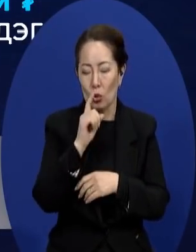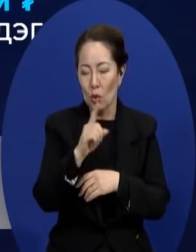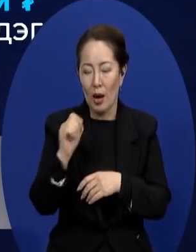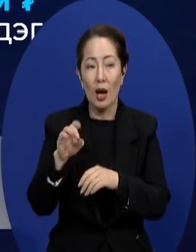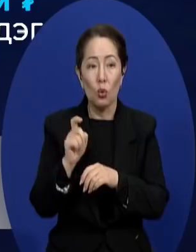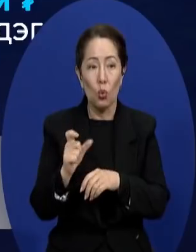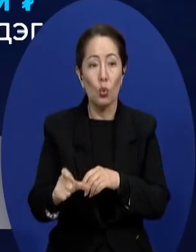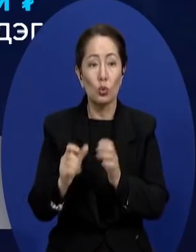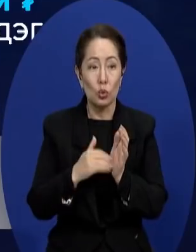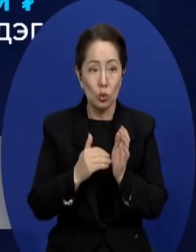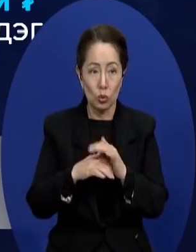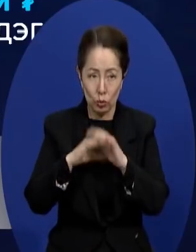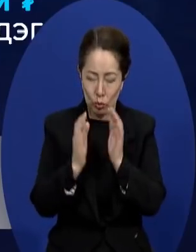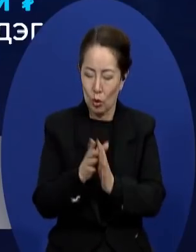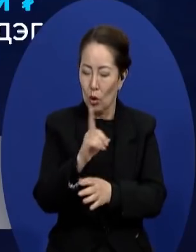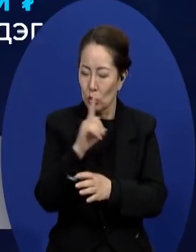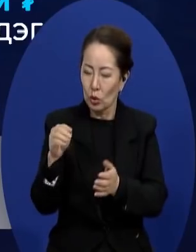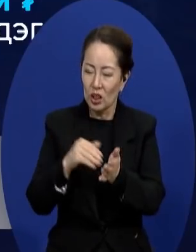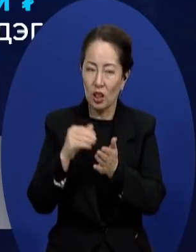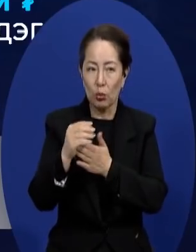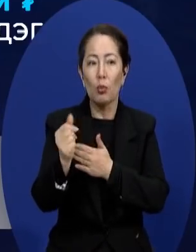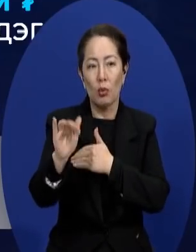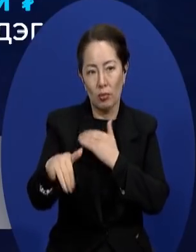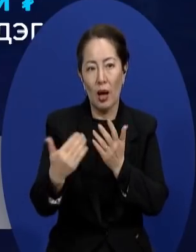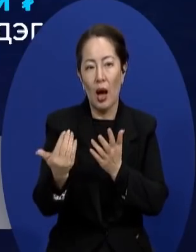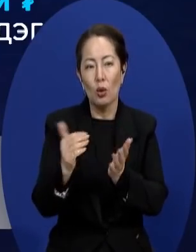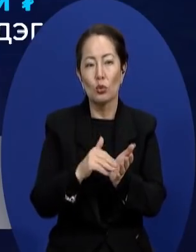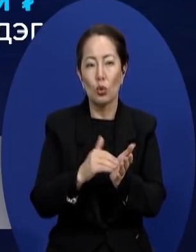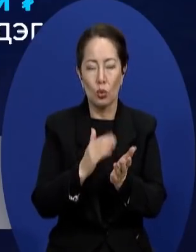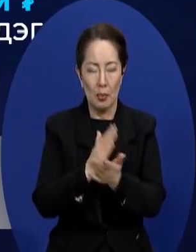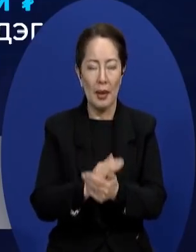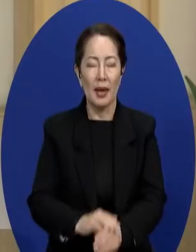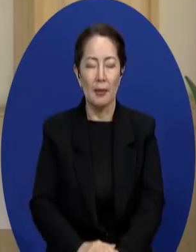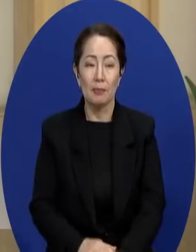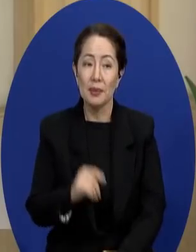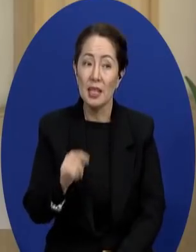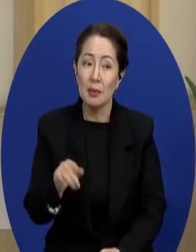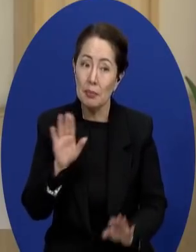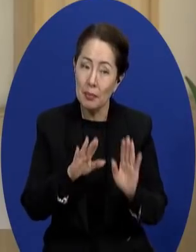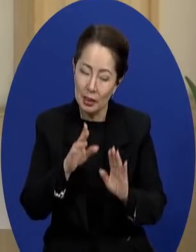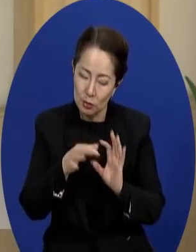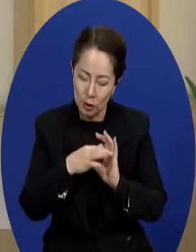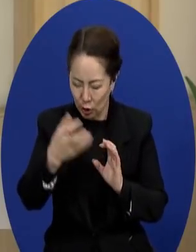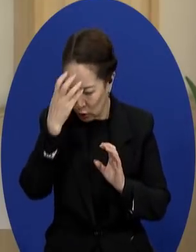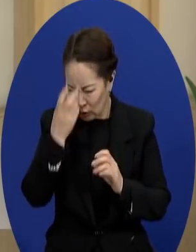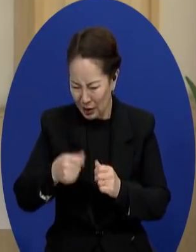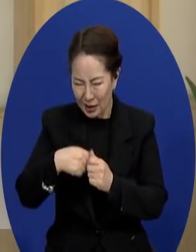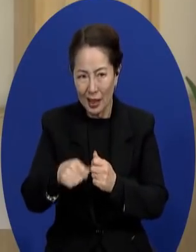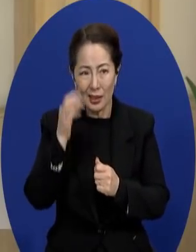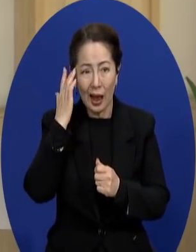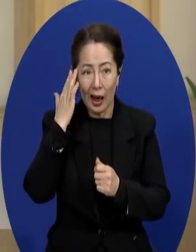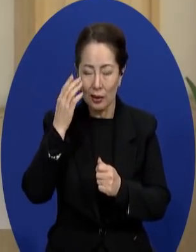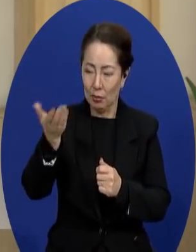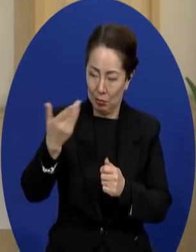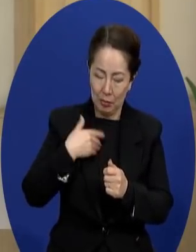110 хүн үлджээ. Энд нийтдээ 100 гаруй тэрбум төгрөгийн төлбөрийн үлдэгдэл байгаа юм. Ийм байдлаас болж төрийн зардлаар гадаадд